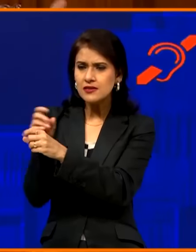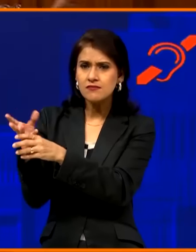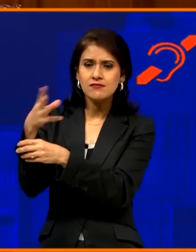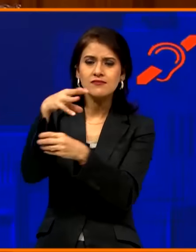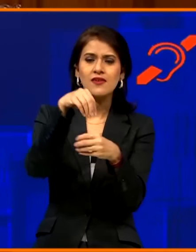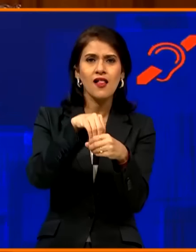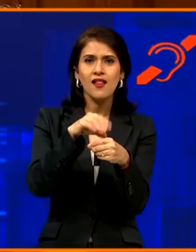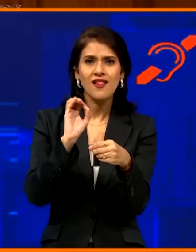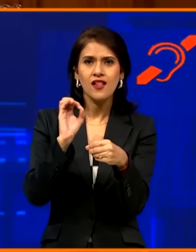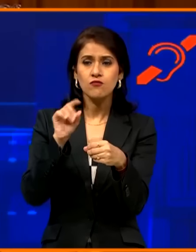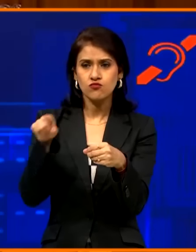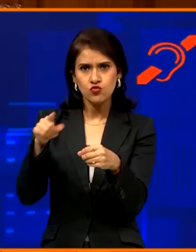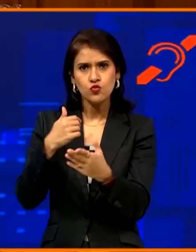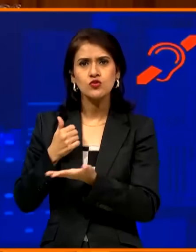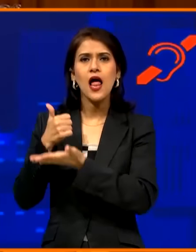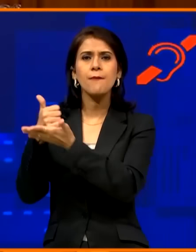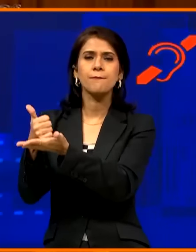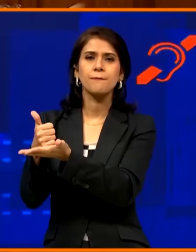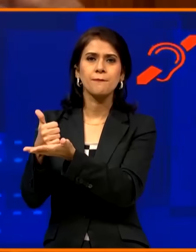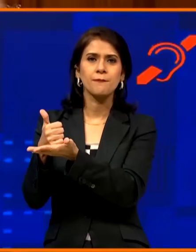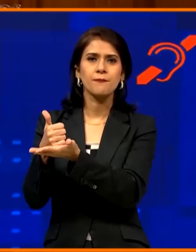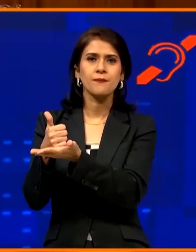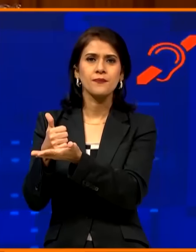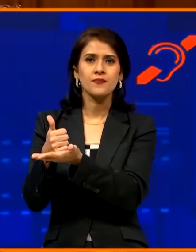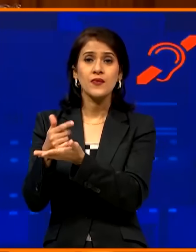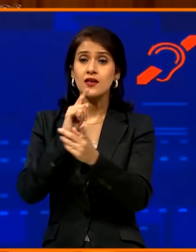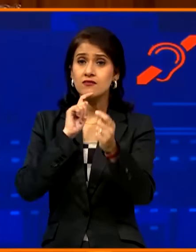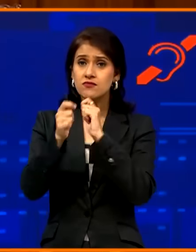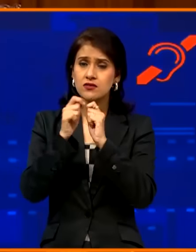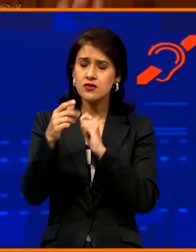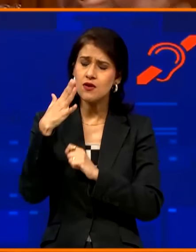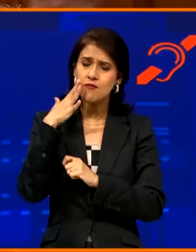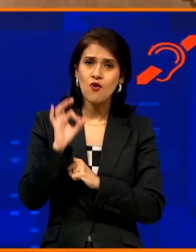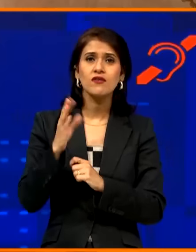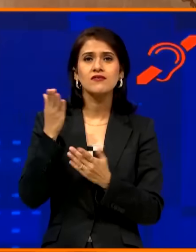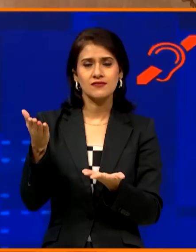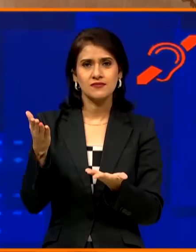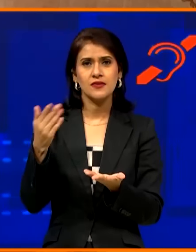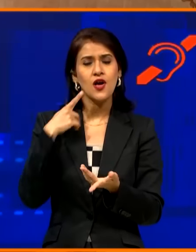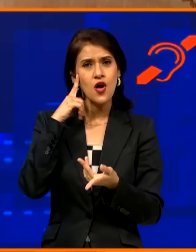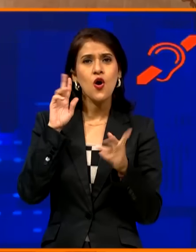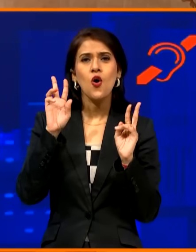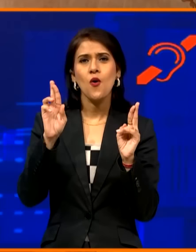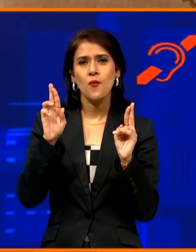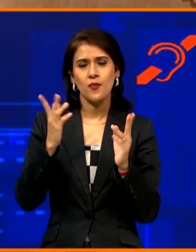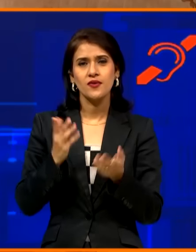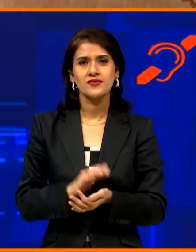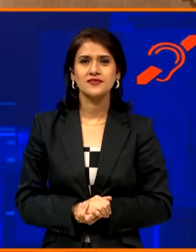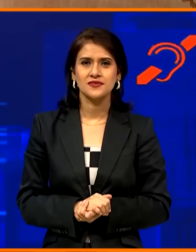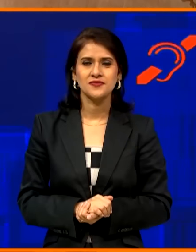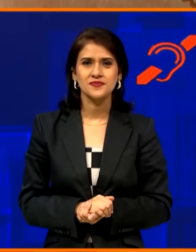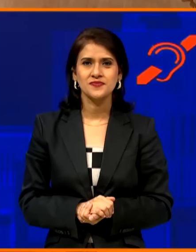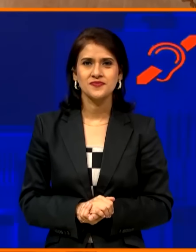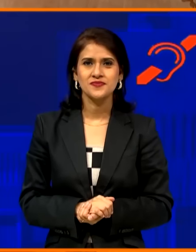आपको योद्धा बनके आगे आना चाहिए आप जैसे लोगों से बहुत उम्मीद है सॉरी मुझे यह सब करने की